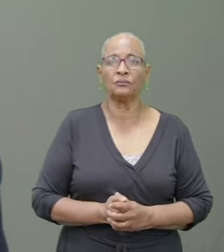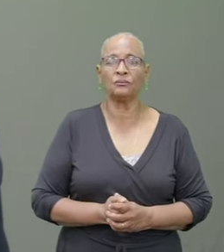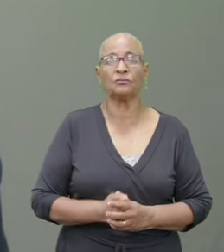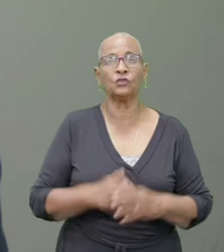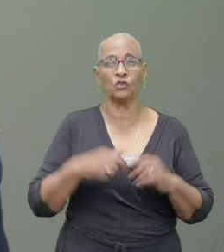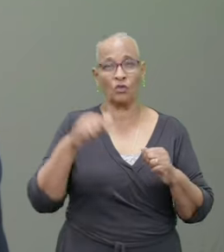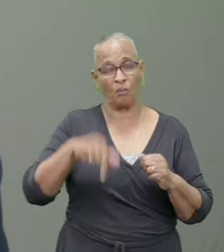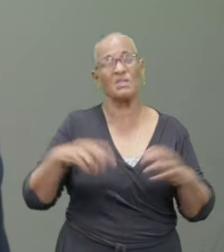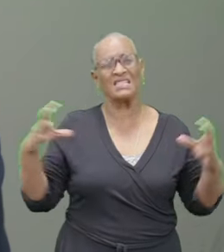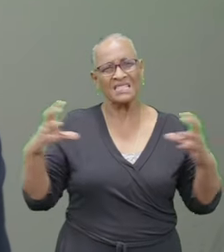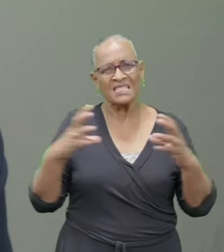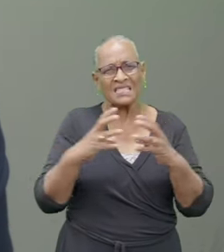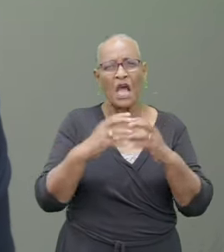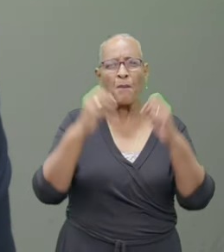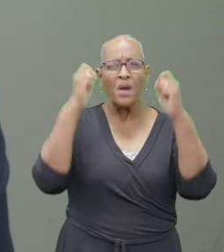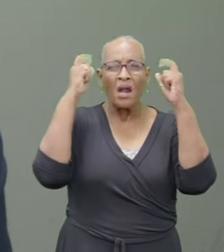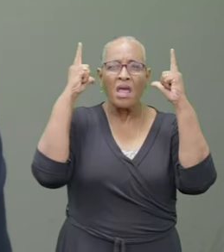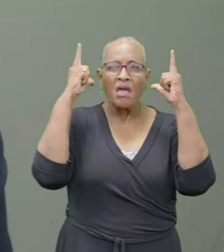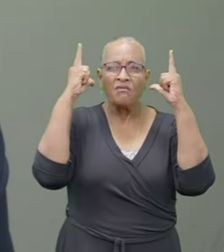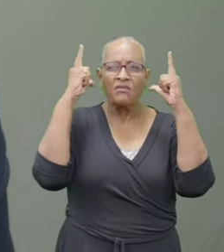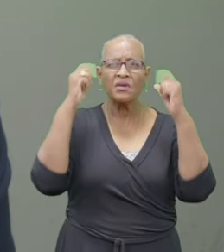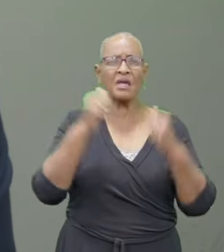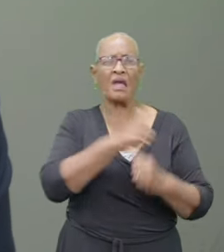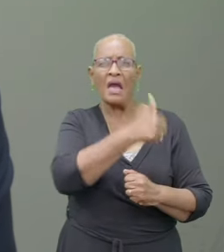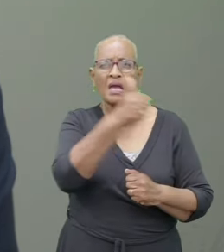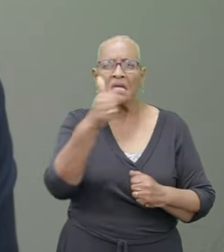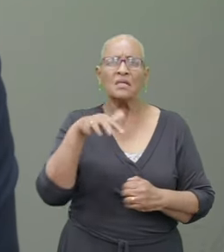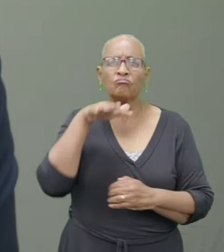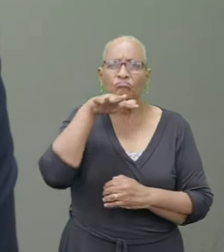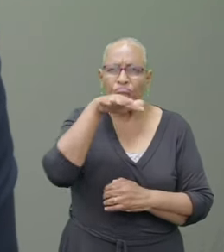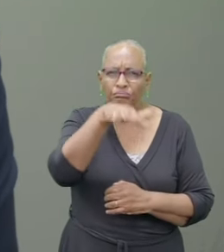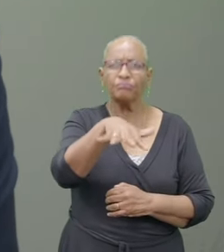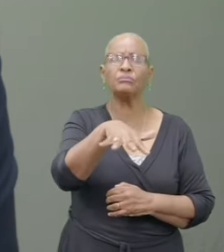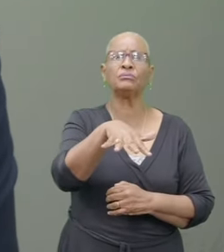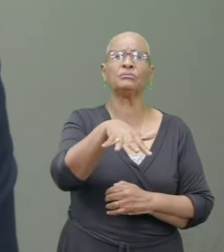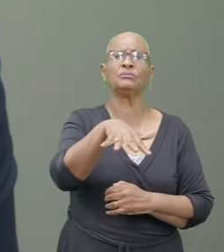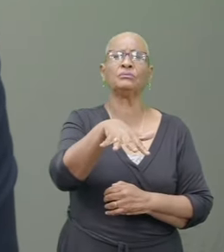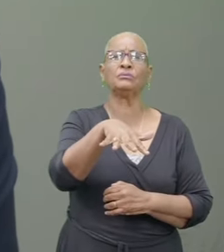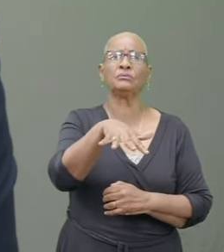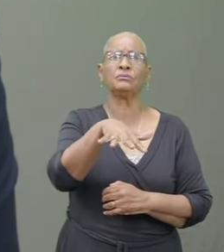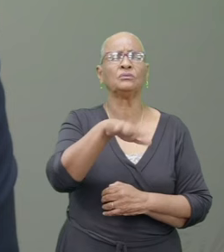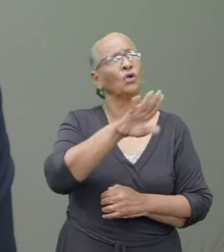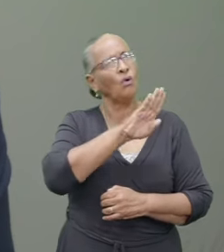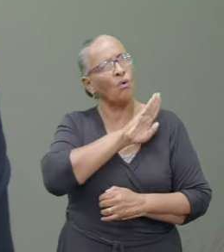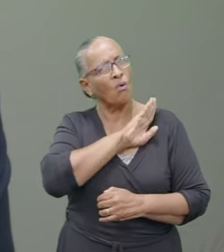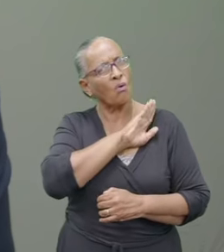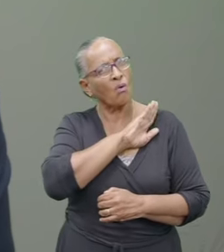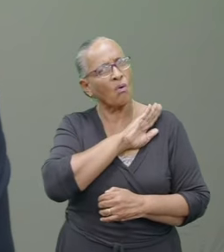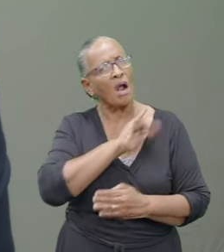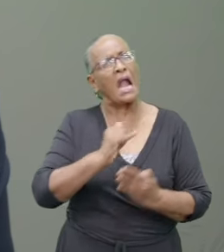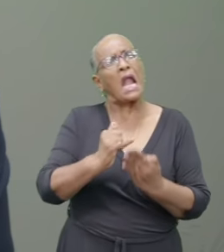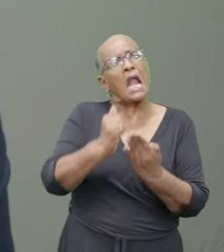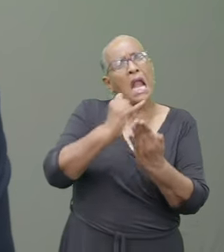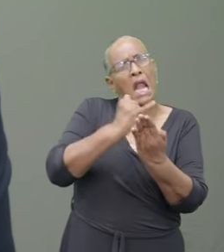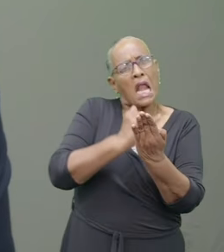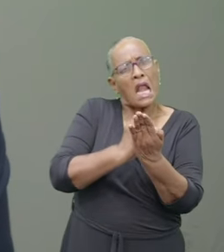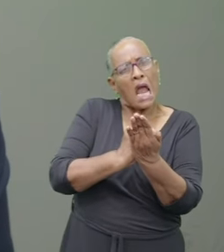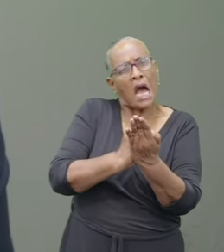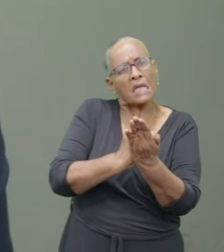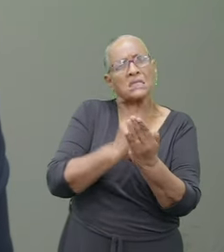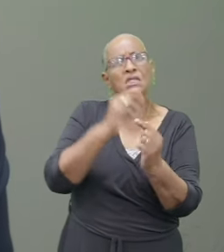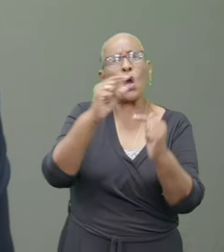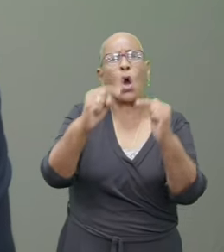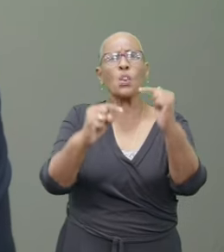om de samenleving en de aanwezige media uiteraard de laatste ontwikkelingen te geven met betrekking tot